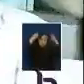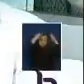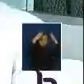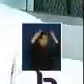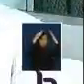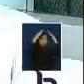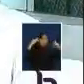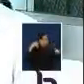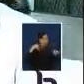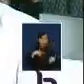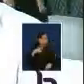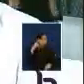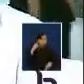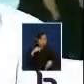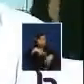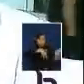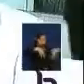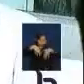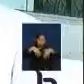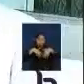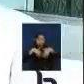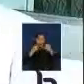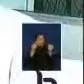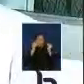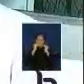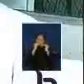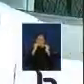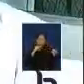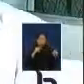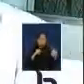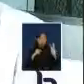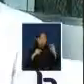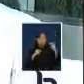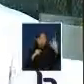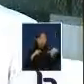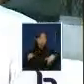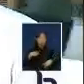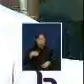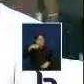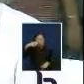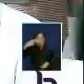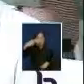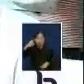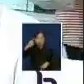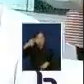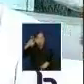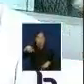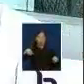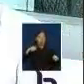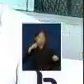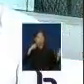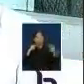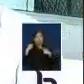แลเรื่องสาธารณสุขเราดีมากเลยนะคือเรื่องกินร้อนช้อนกลางล้างมือแล้วก็มาตรการเรื่องปิดโรงเรียนนี่บางประเทศยังไม่ใช้เ